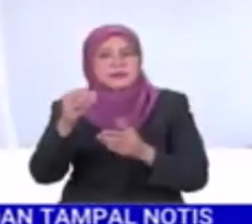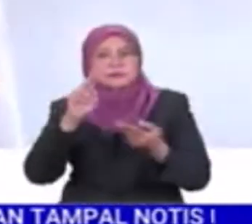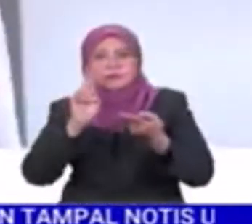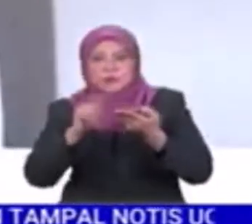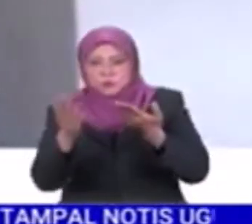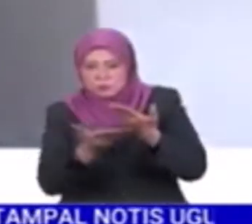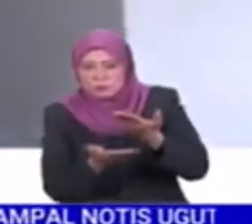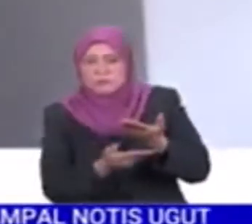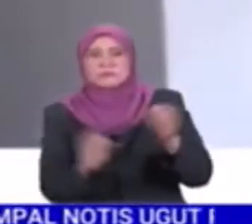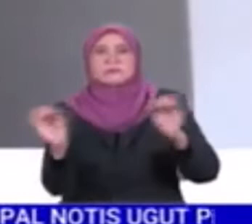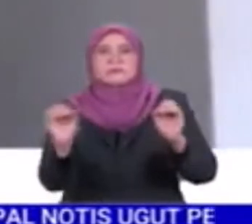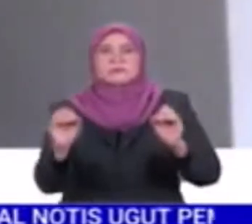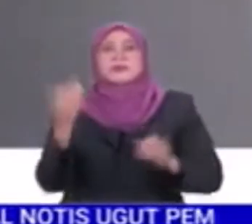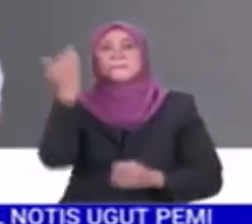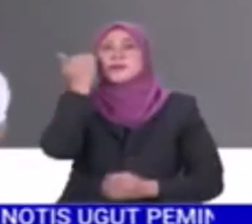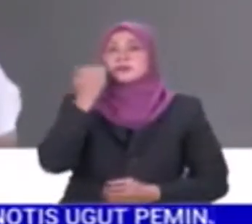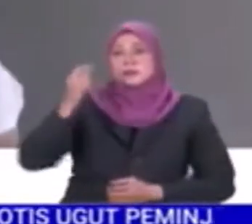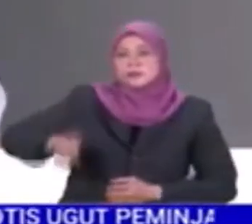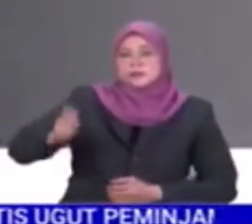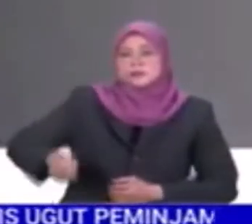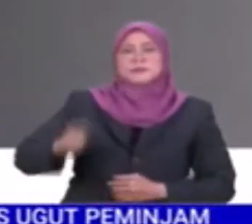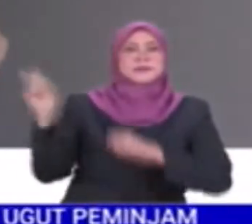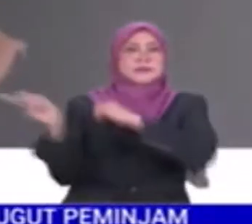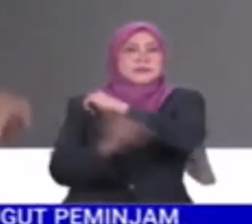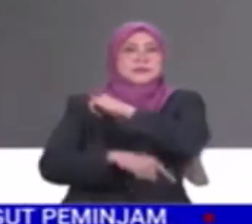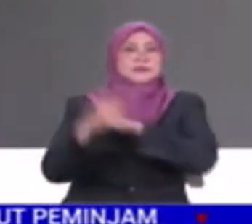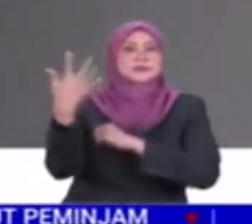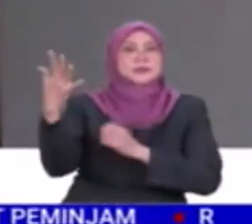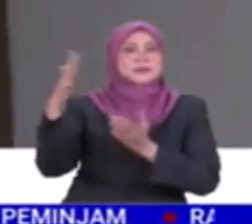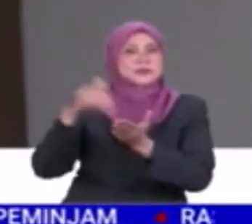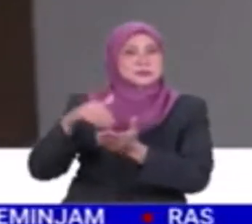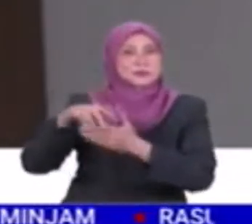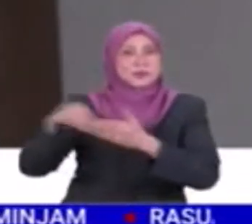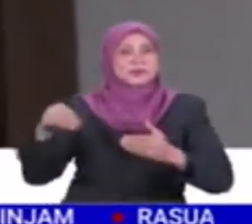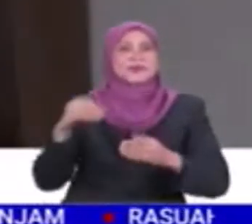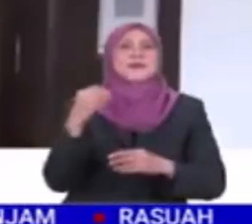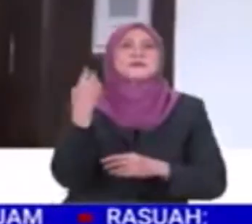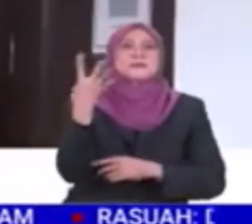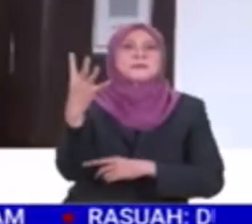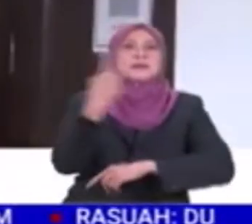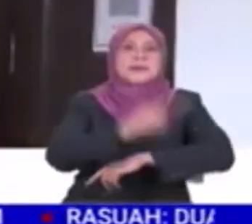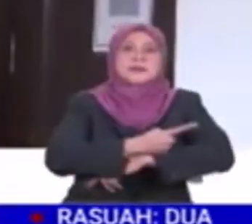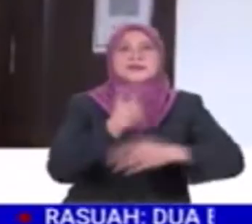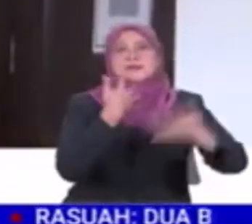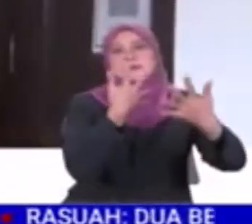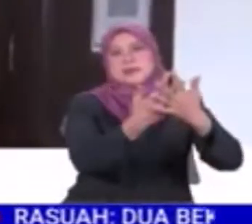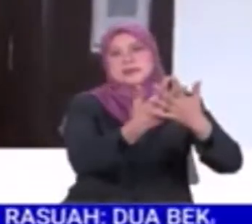sah. Mahkamah menjatuhkan hukuman denda RM15,000 dan penjara 14 hari terhadap tertuduh.